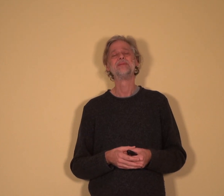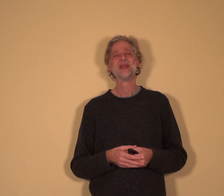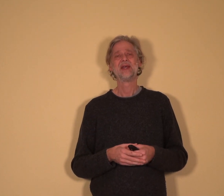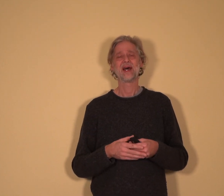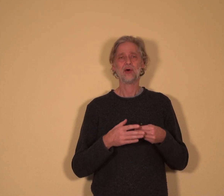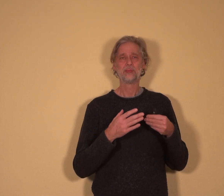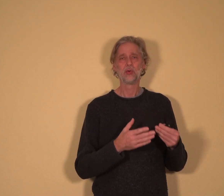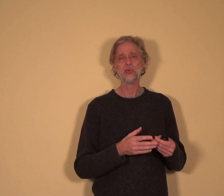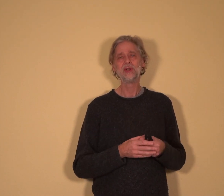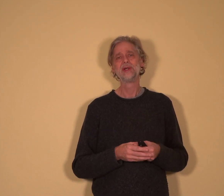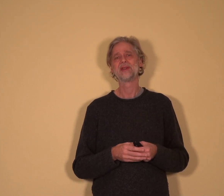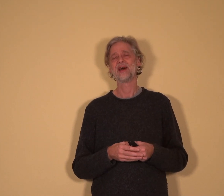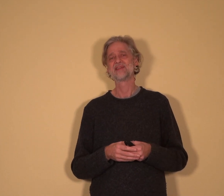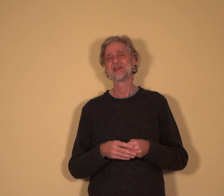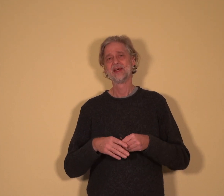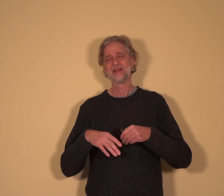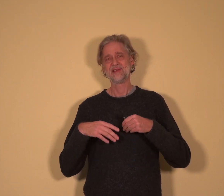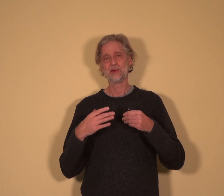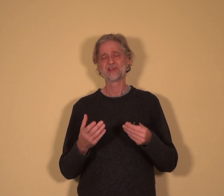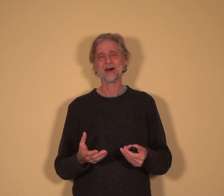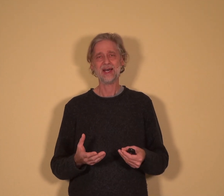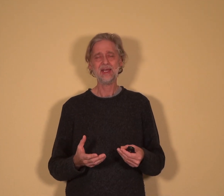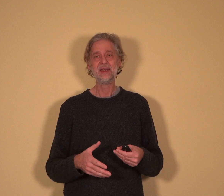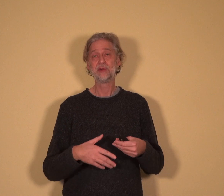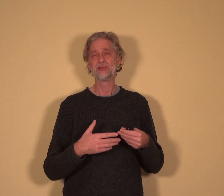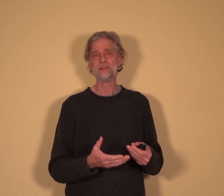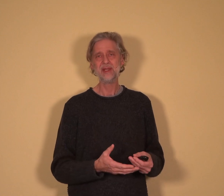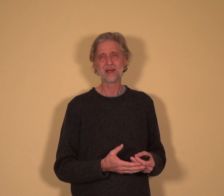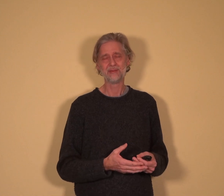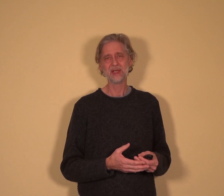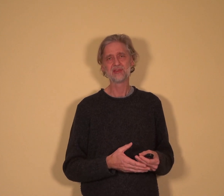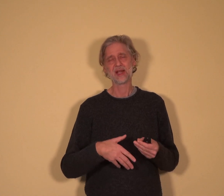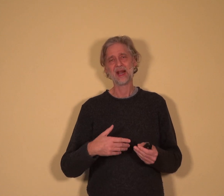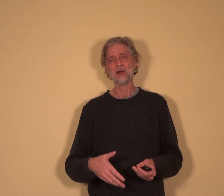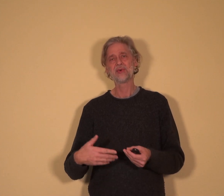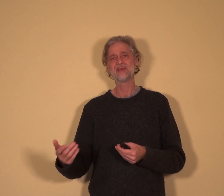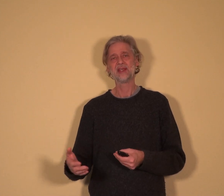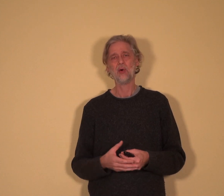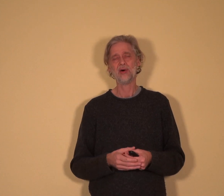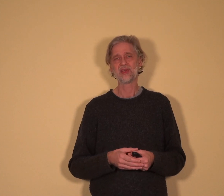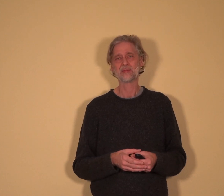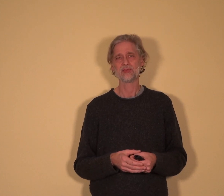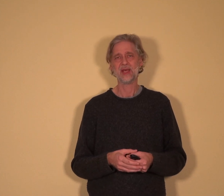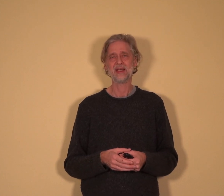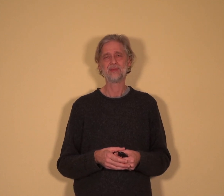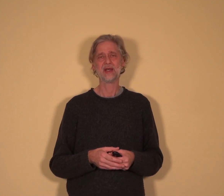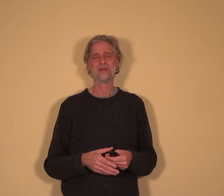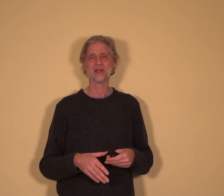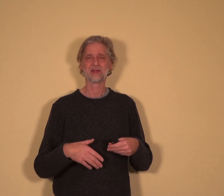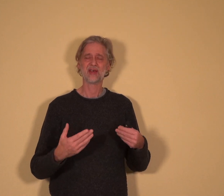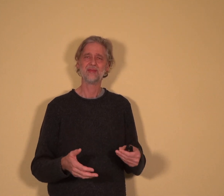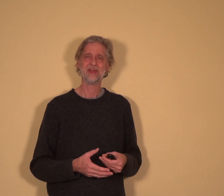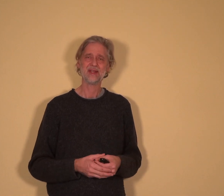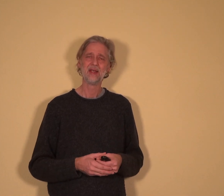ICCP darauf beruhen, dass CO2 nicht nur vermindert wird, sondern langfristig auch aus der Atmosphäre entfernt